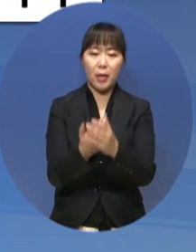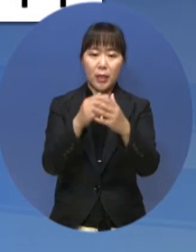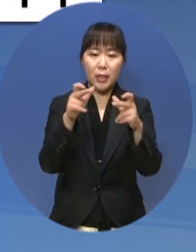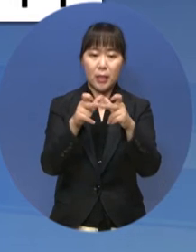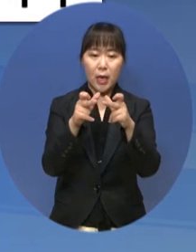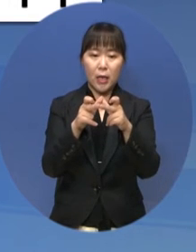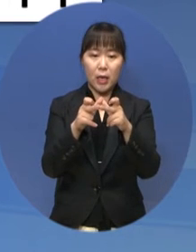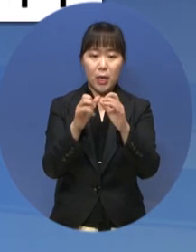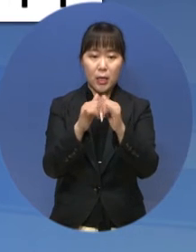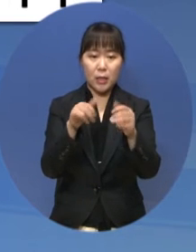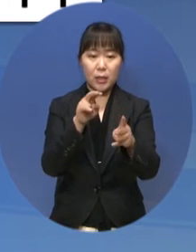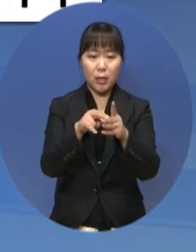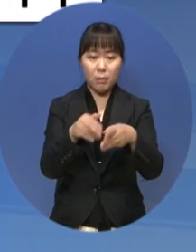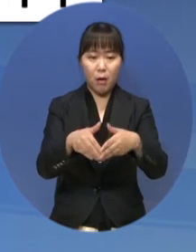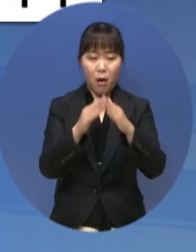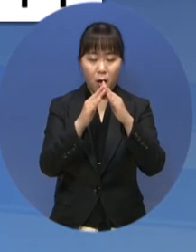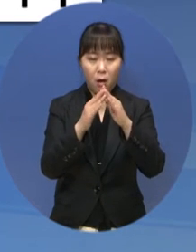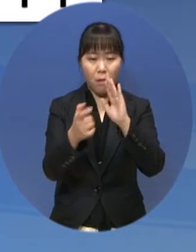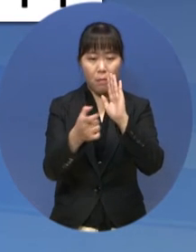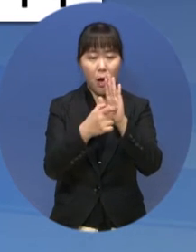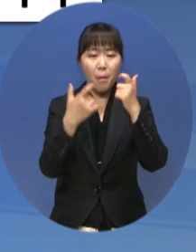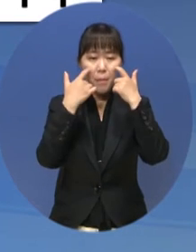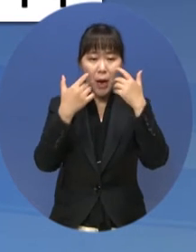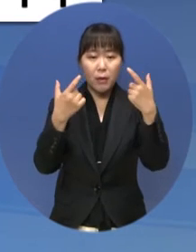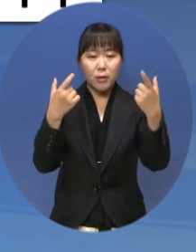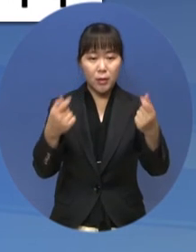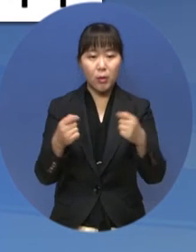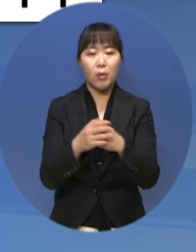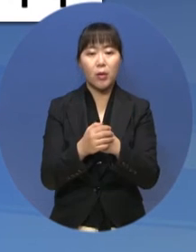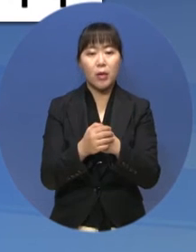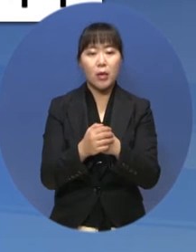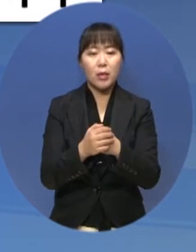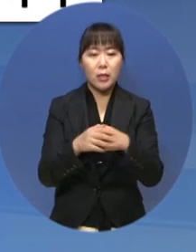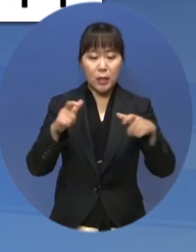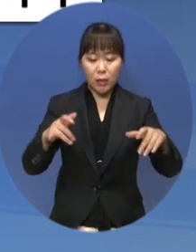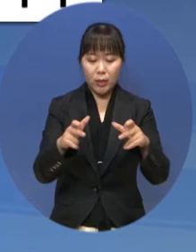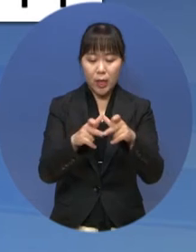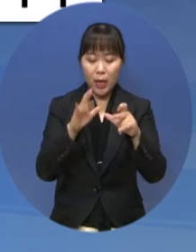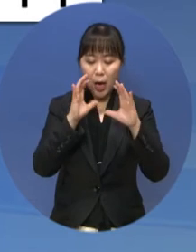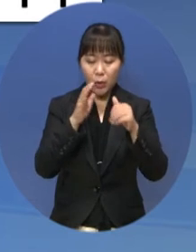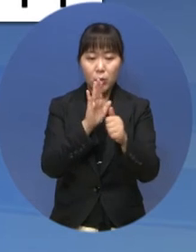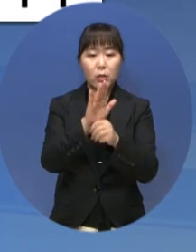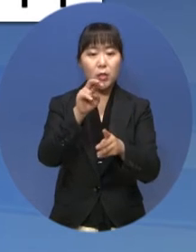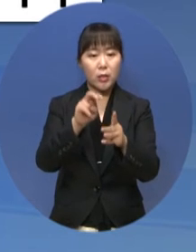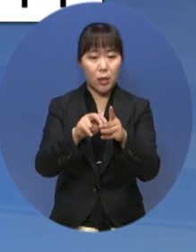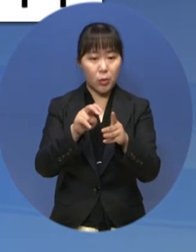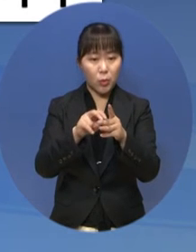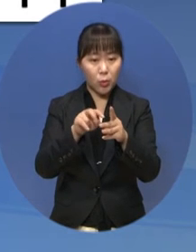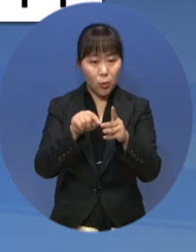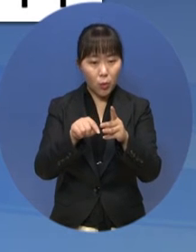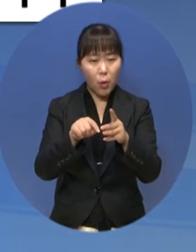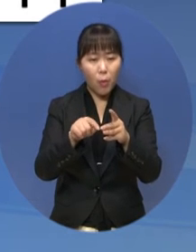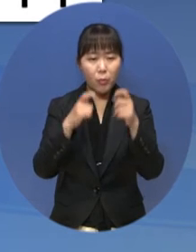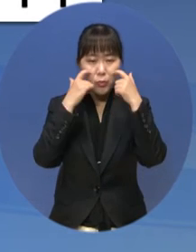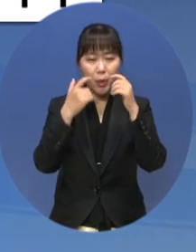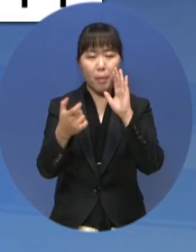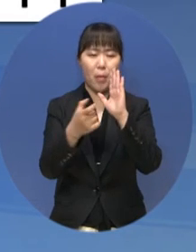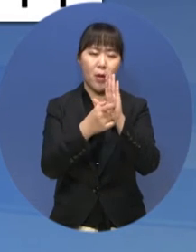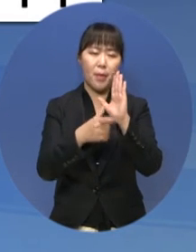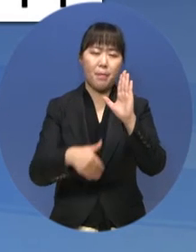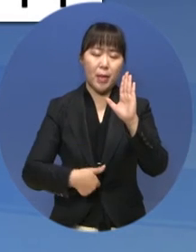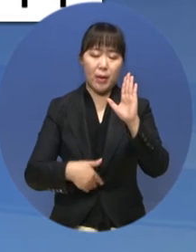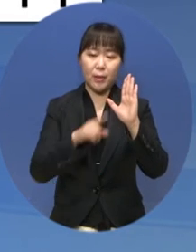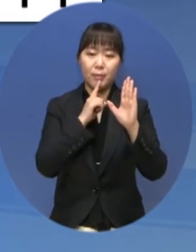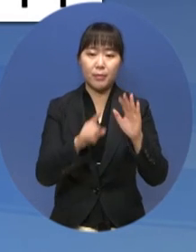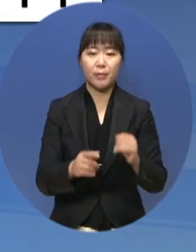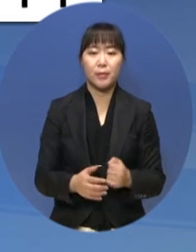지역발달장애인센터를 반드시 설치돼야 한다고 명시하고 있다며 이처럼 지역장애아동지원센터도 분명하게 명시할 필요성이